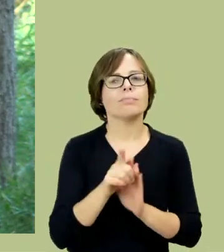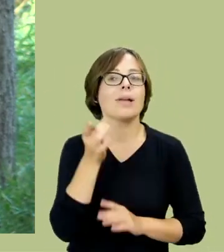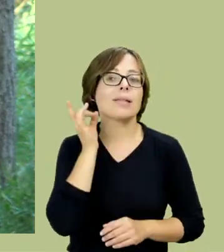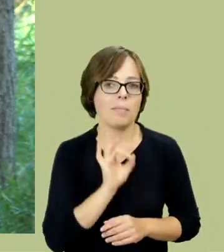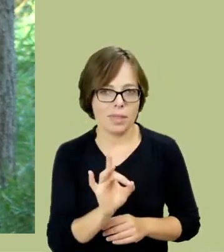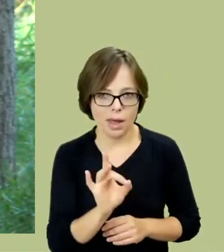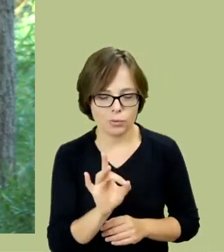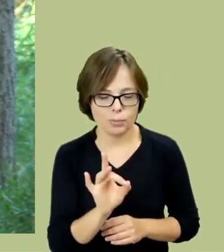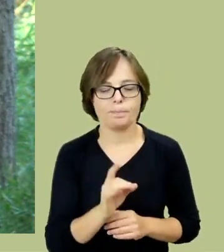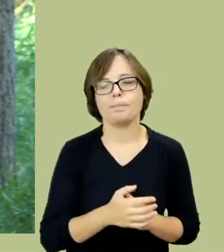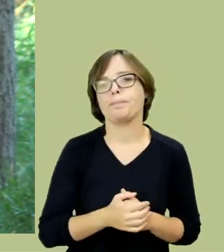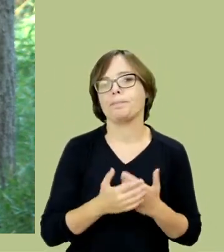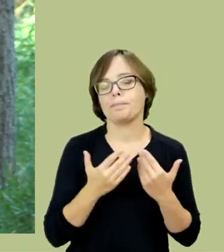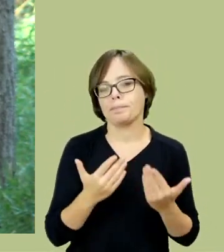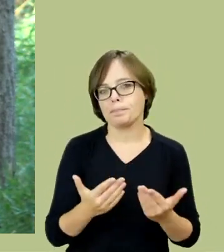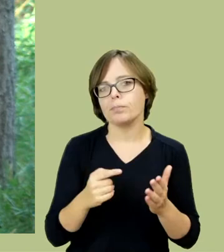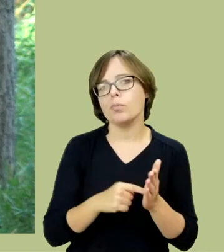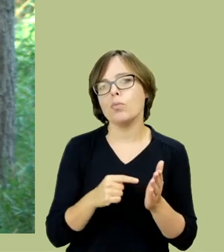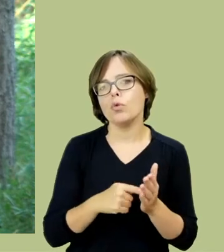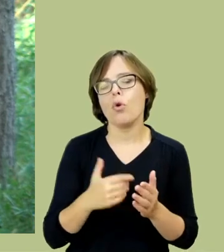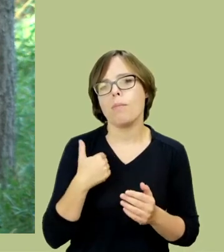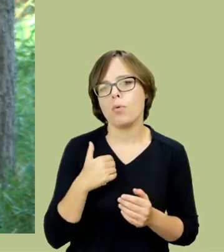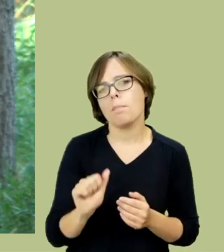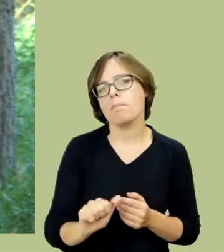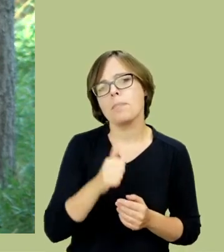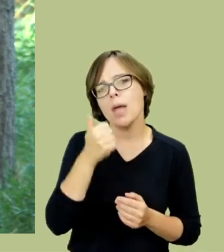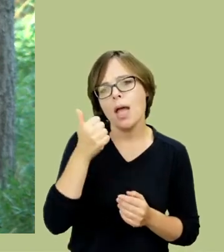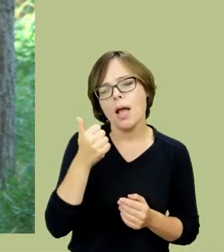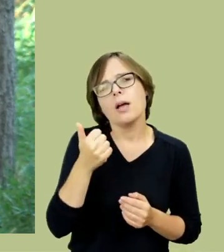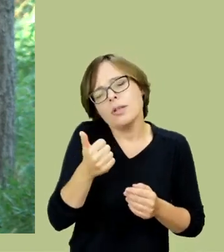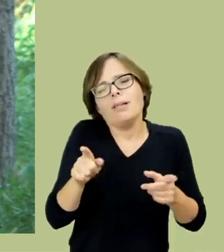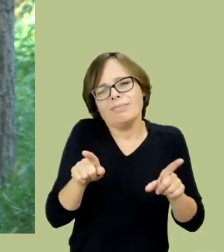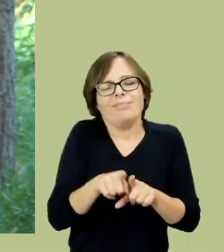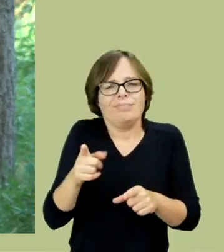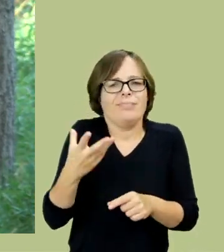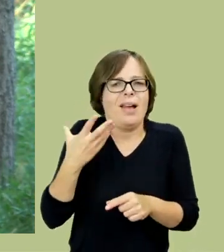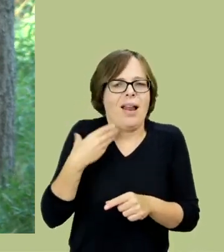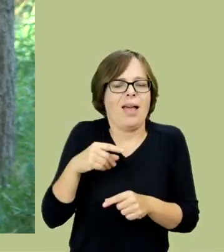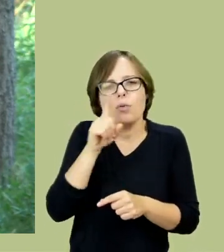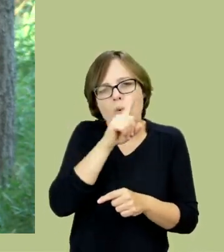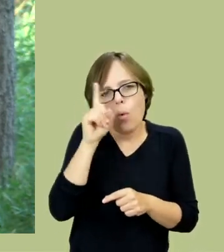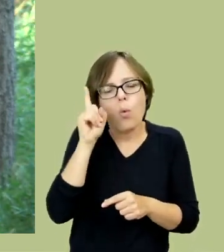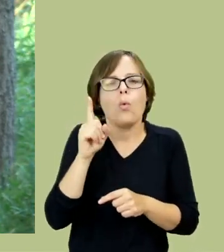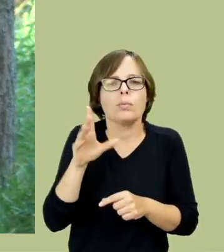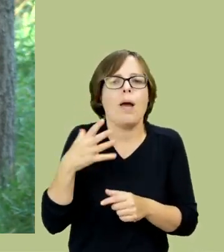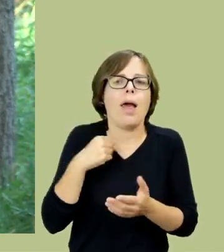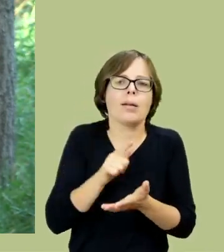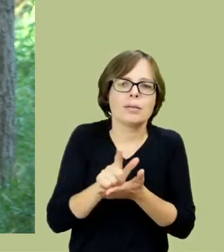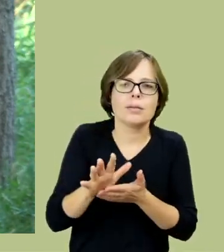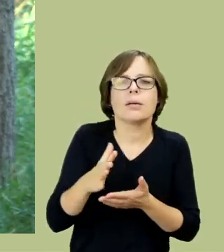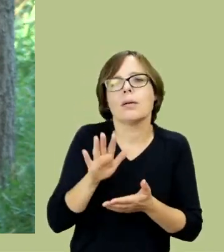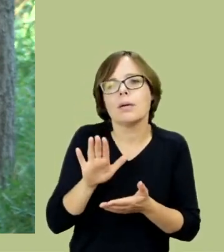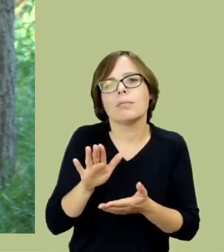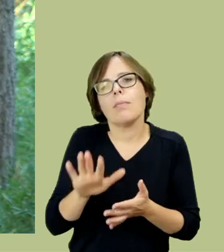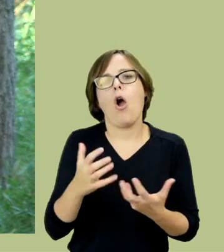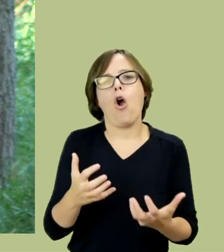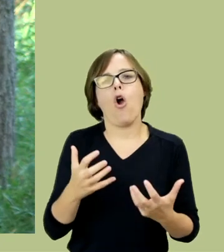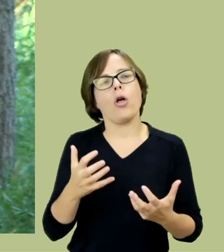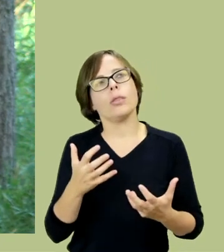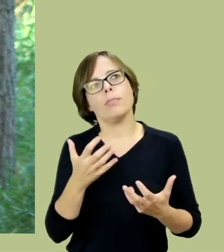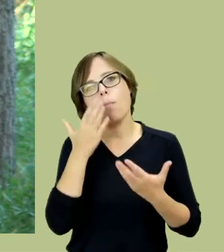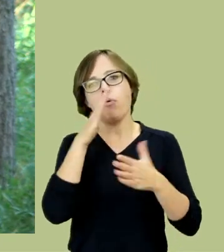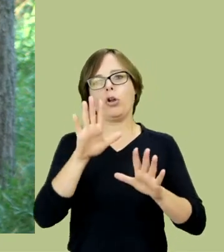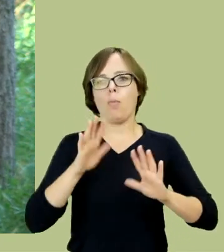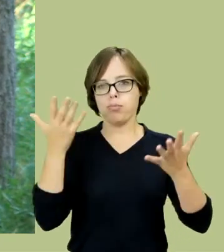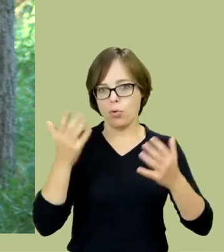była pierwsza, tak jak w tym wieku ludzie mają chęć, ludzie nastoletni, okazać swój bunt.